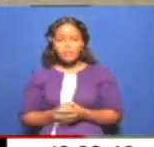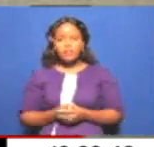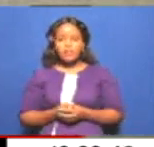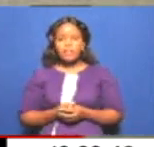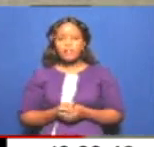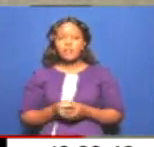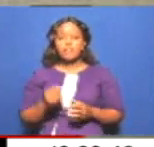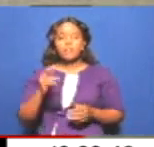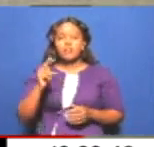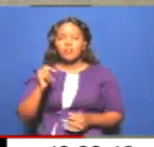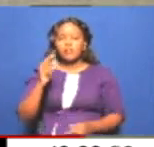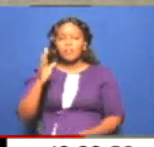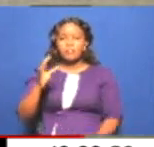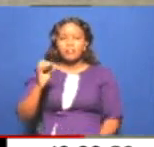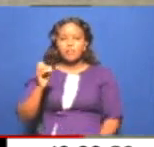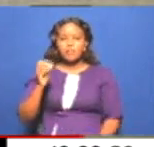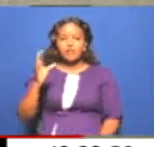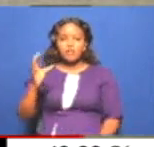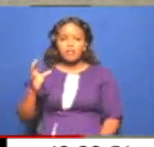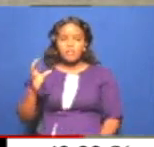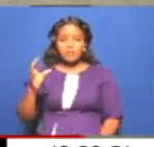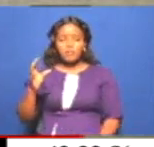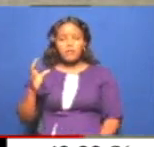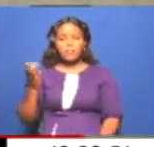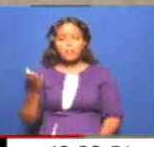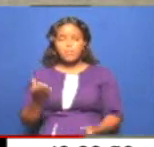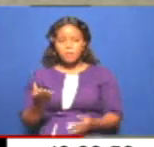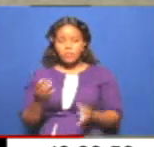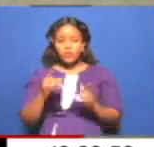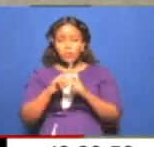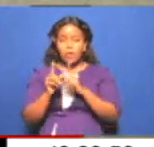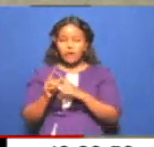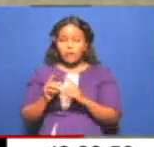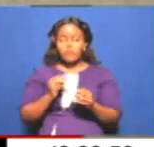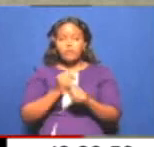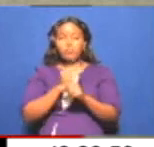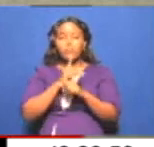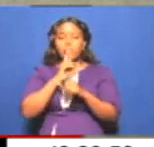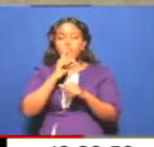NCIC iko na jukumu la kuhakikisha kwamba